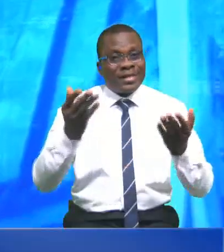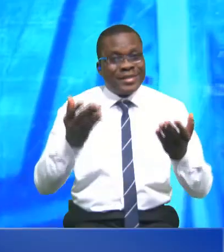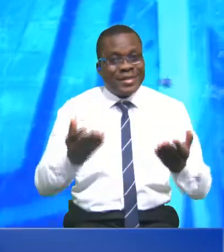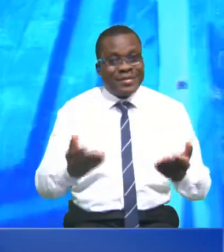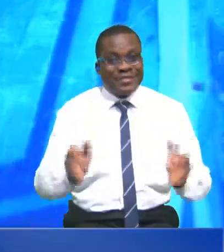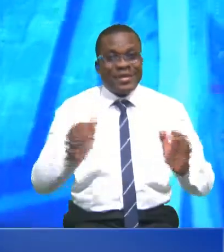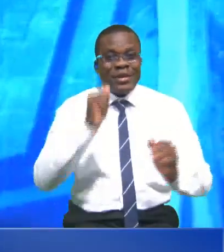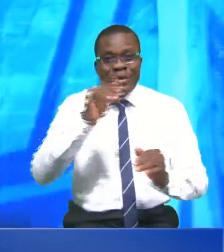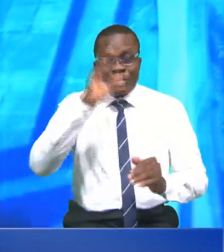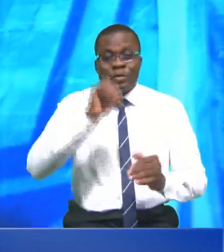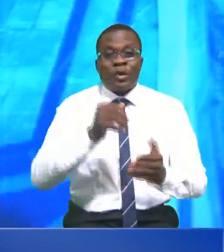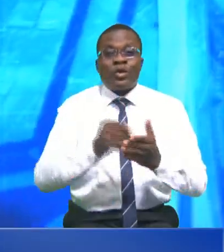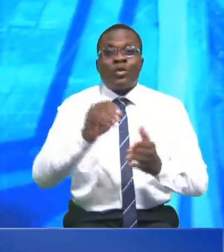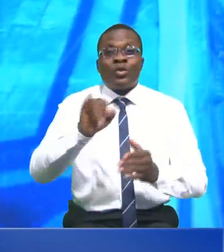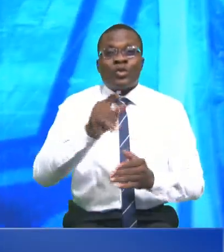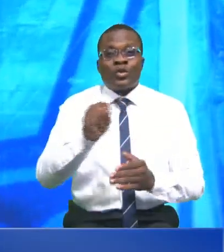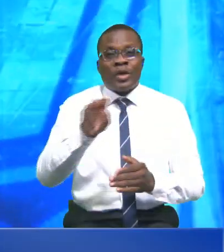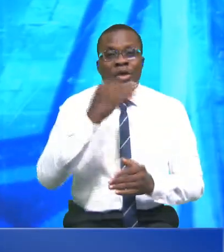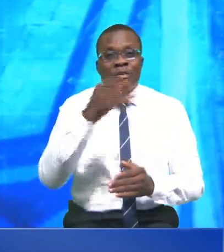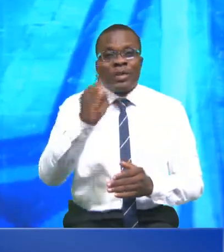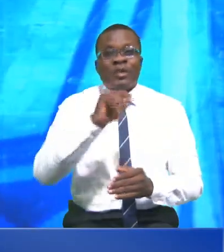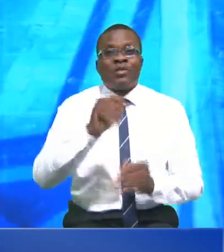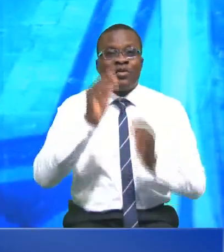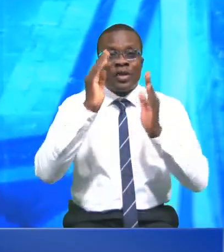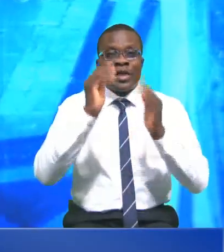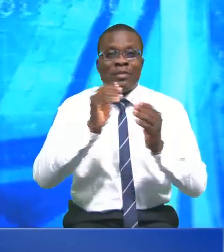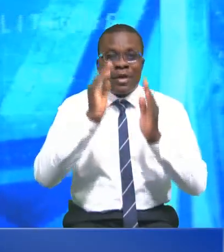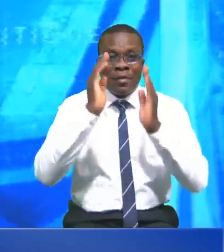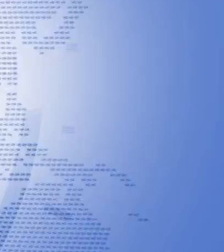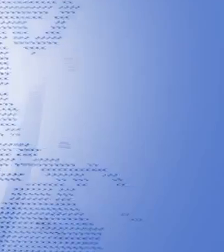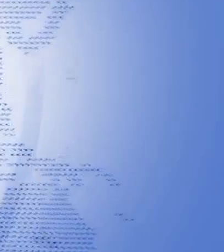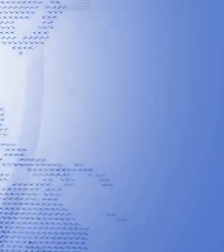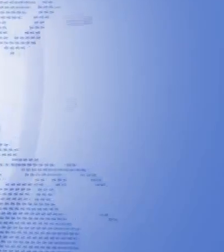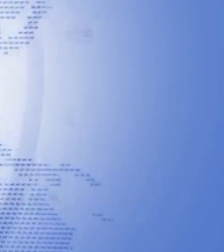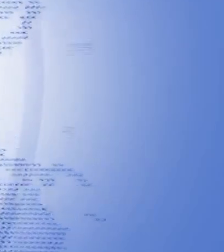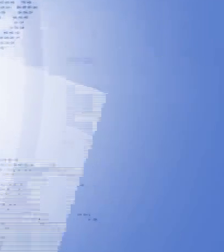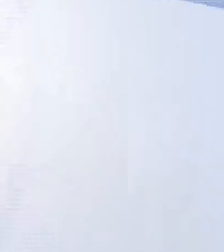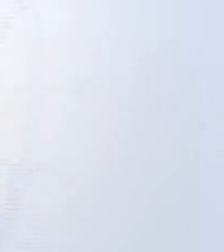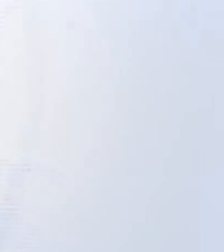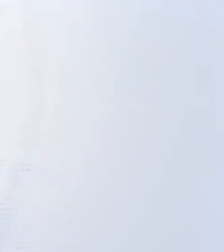mesdames et messieurs pour ce journal et merci pour votre aimable attention